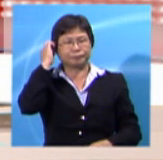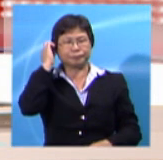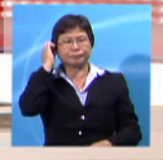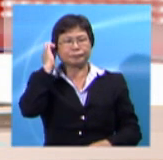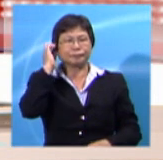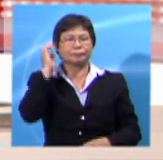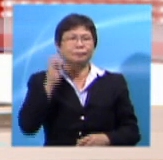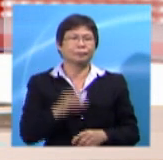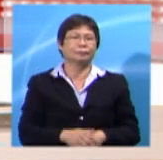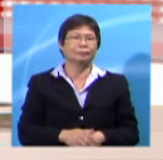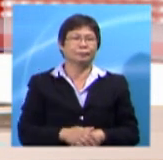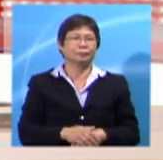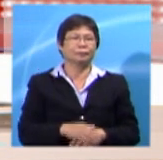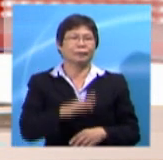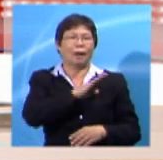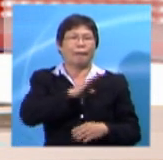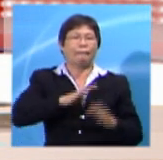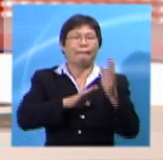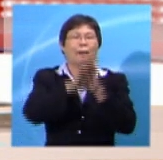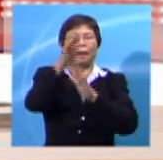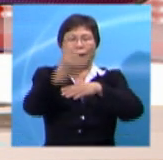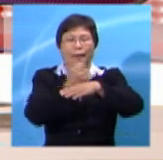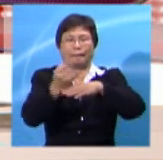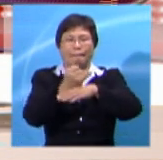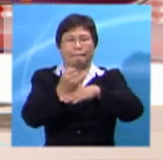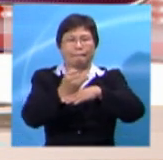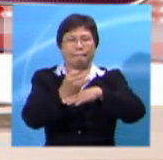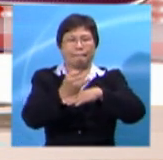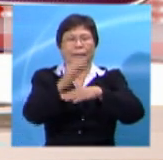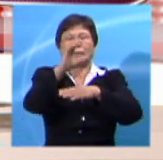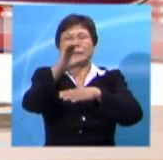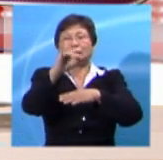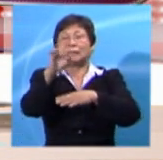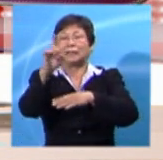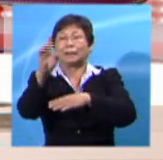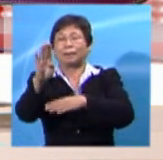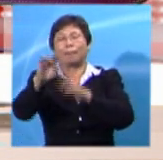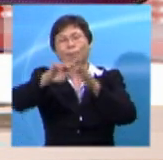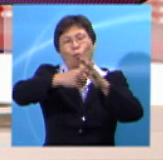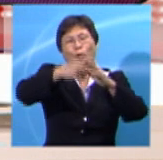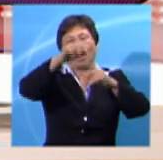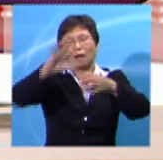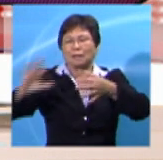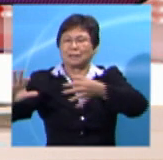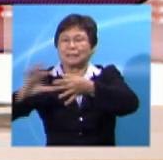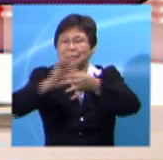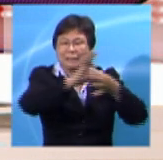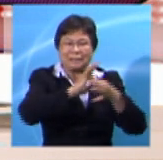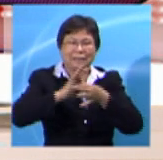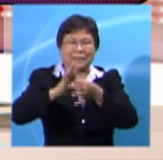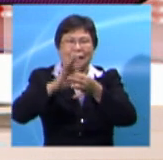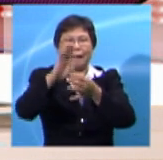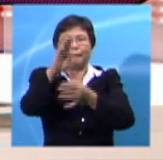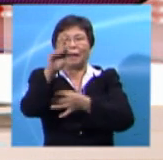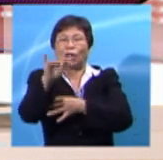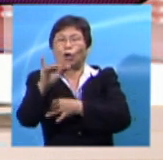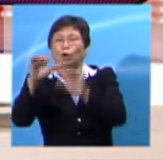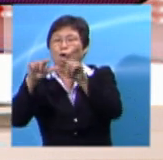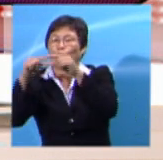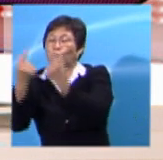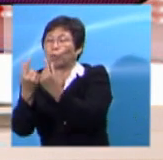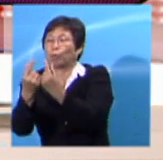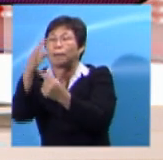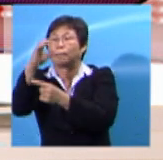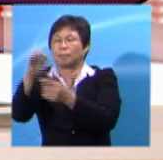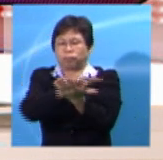Bandar lembaga pembangunan industri pembinaan Malaysia cidb telah memulakan kerjasama dengan Bayer group of company bagi